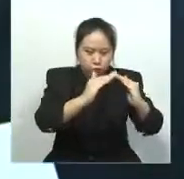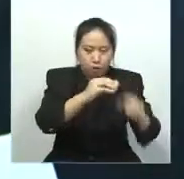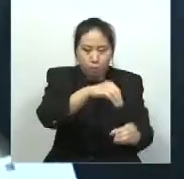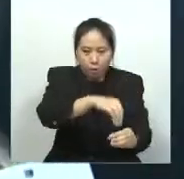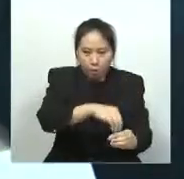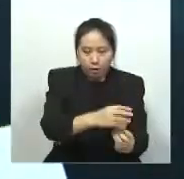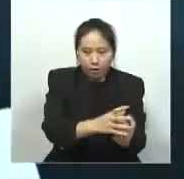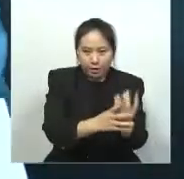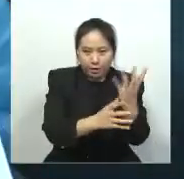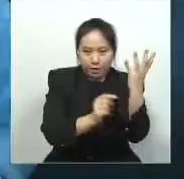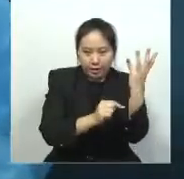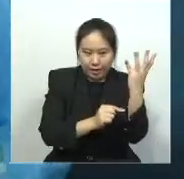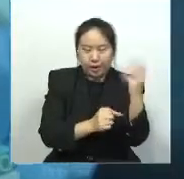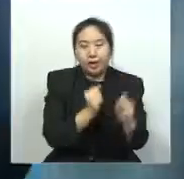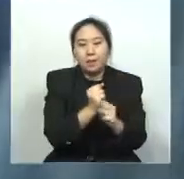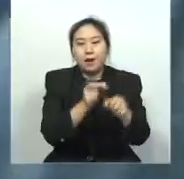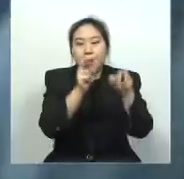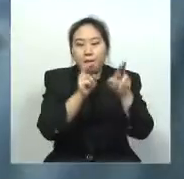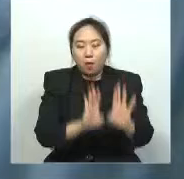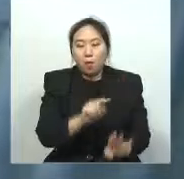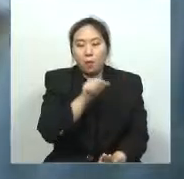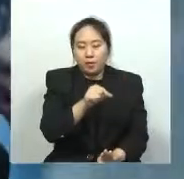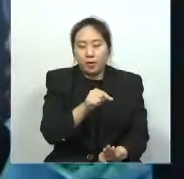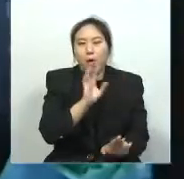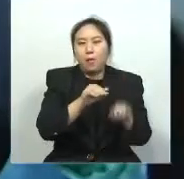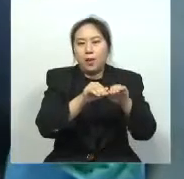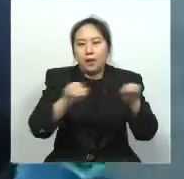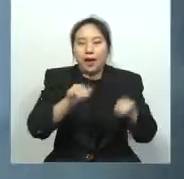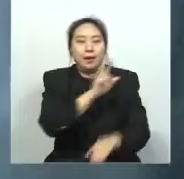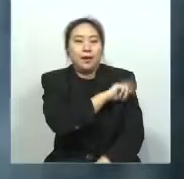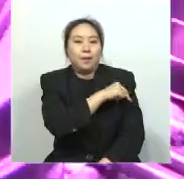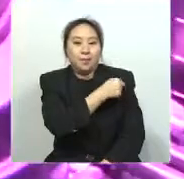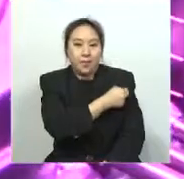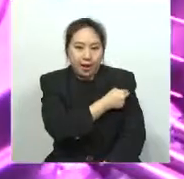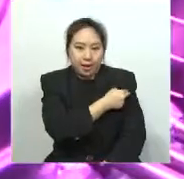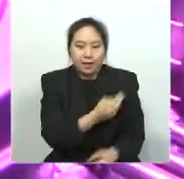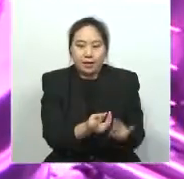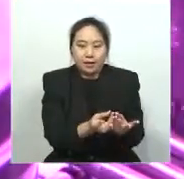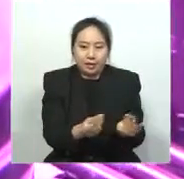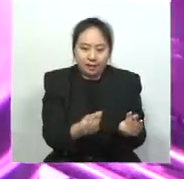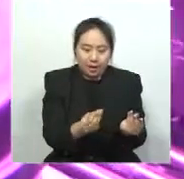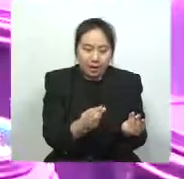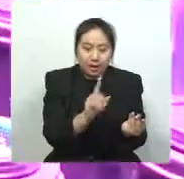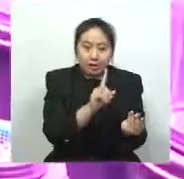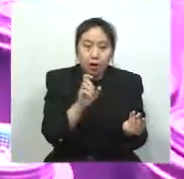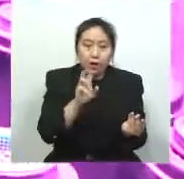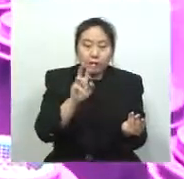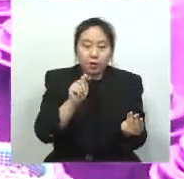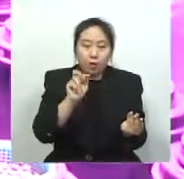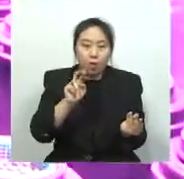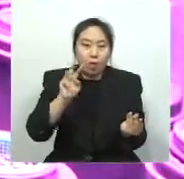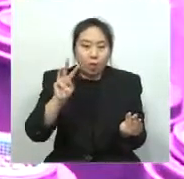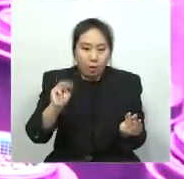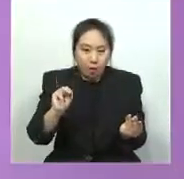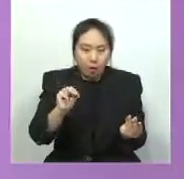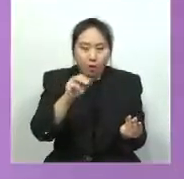อยเป็นหนึ่งในระบบการปลูกกัญชาเกรดมาตรฐานทางการแพทย์บนพื้นที่100ตารางเมตรขององค์การเภสัช